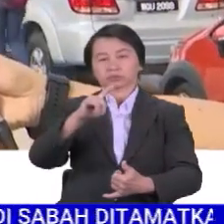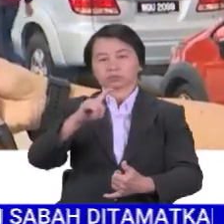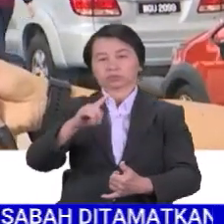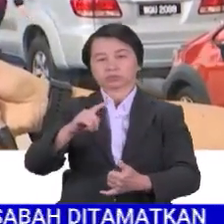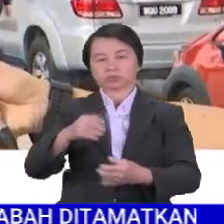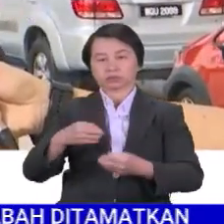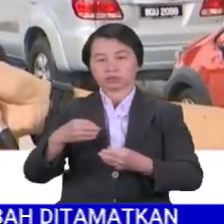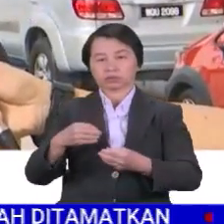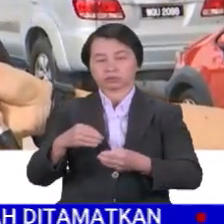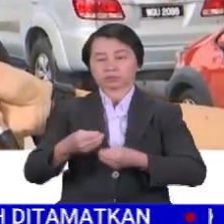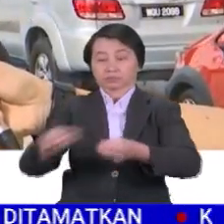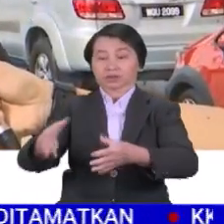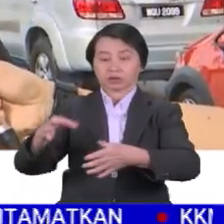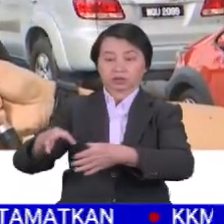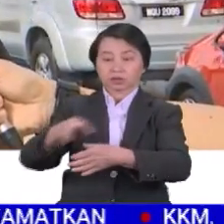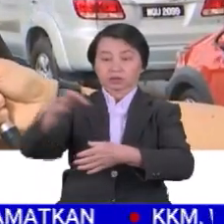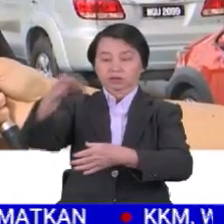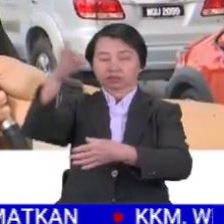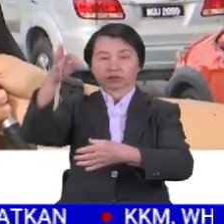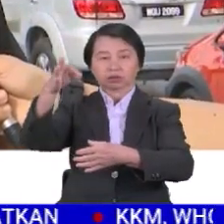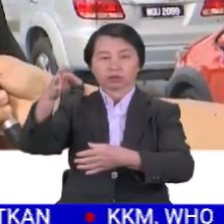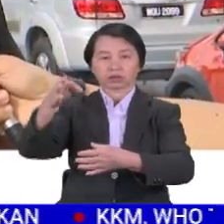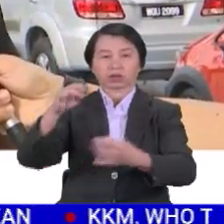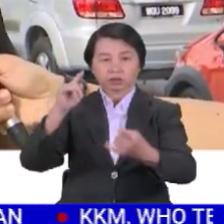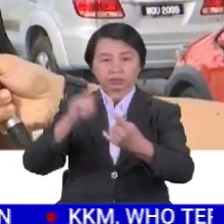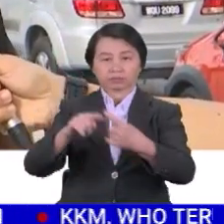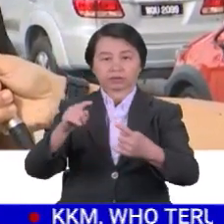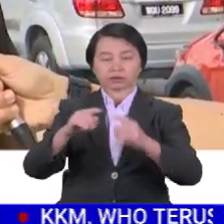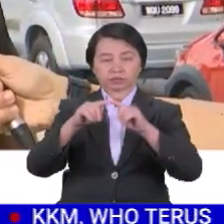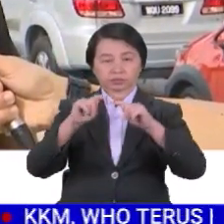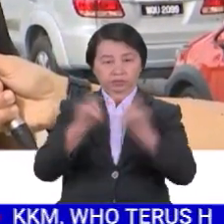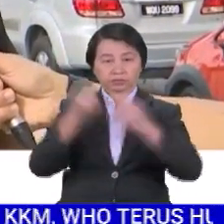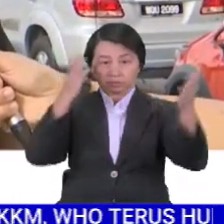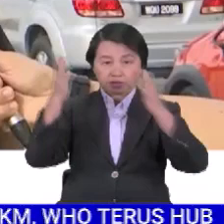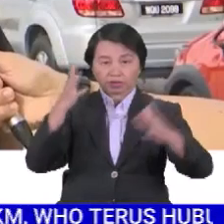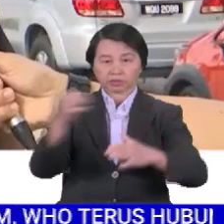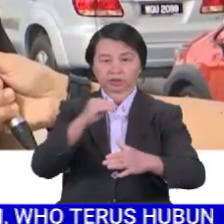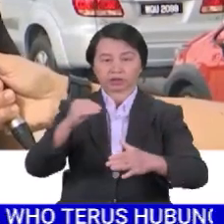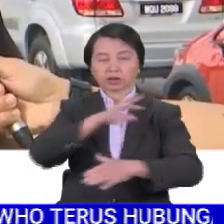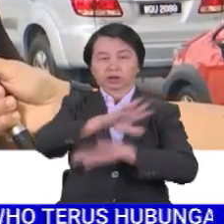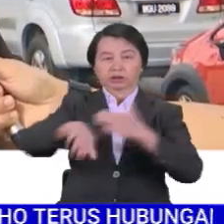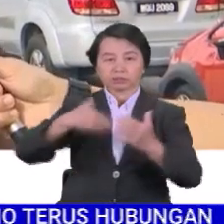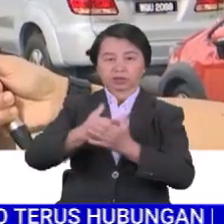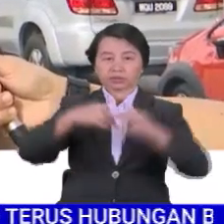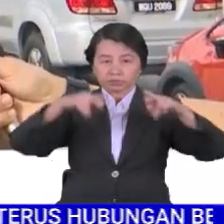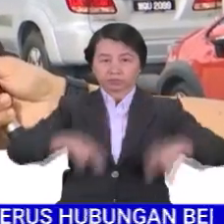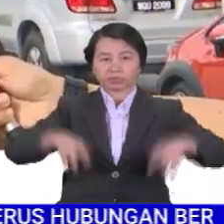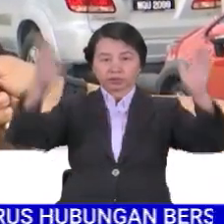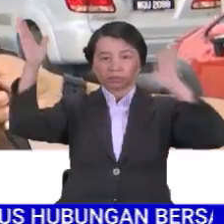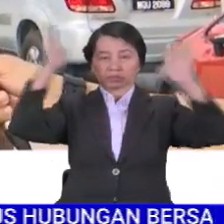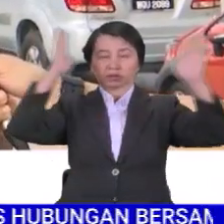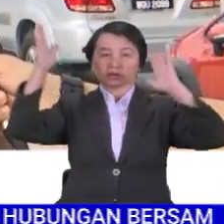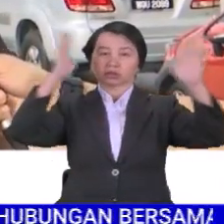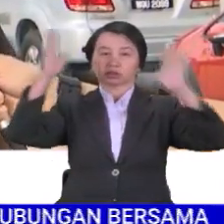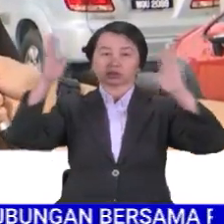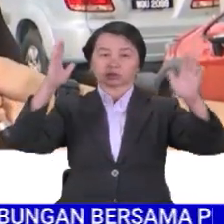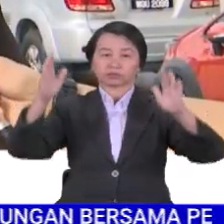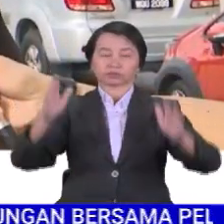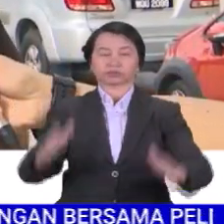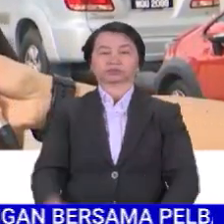memberi semangat bukan kepada harimau belajar tapi juga kepada seluruh rakyat Indonesia